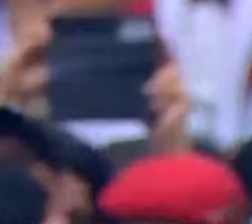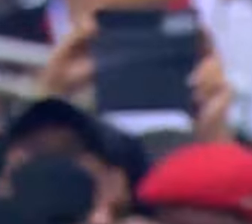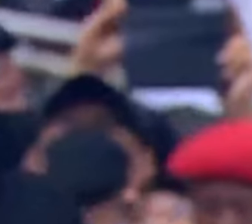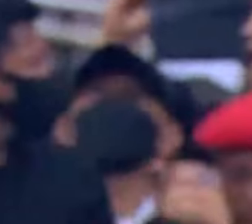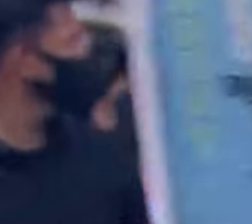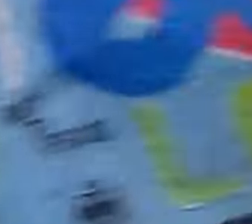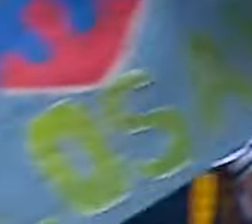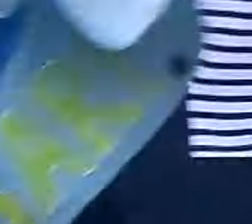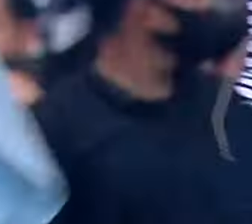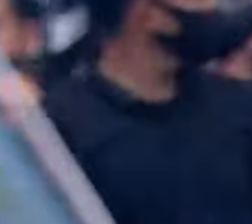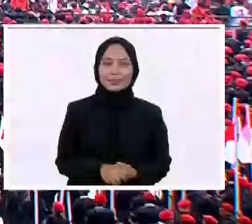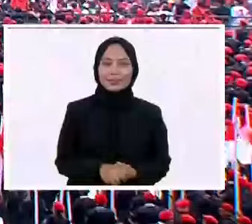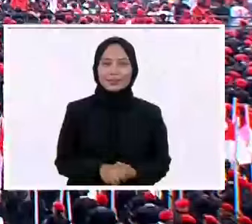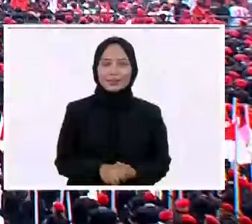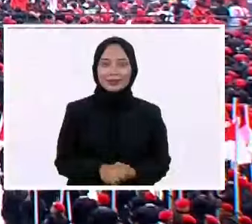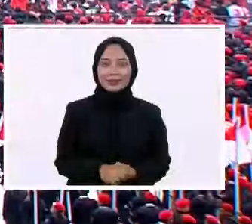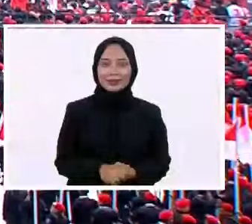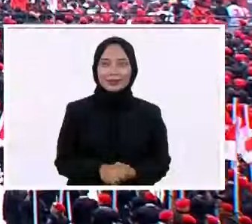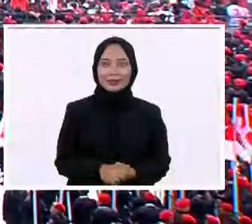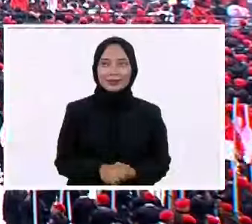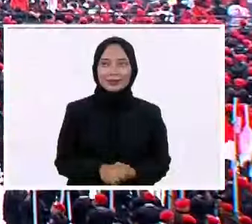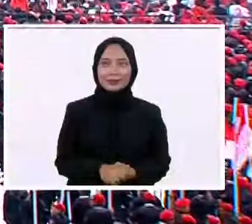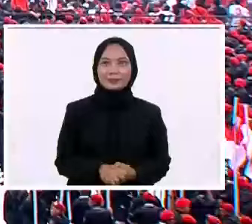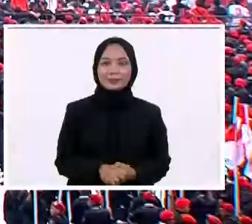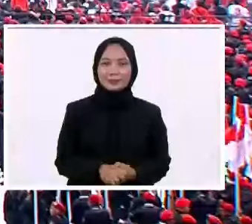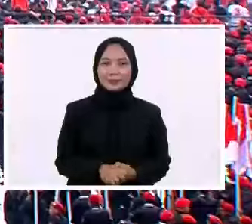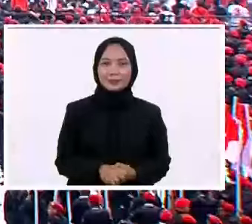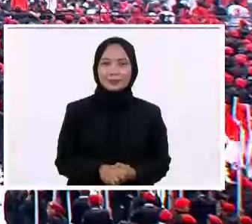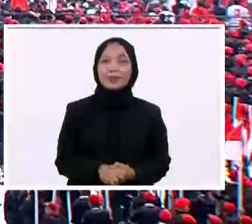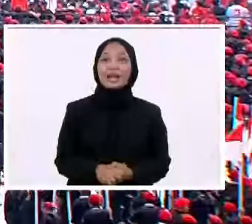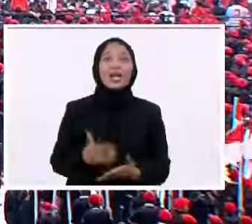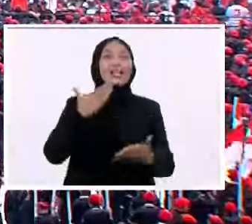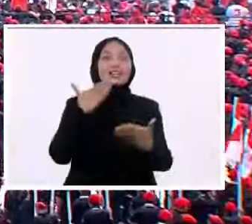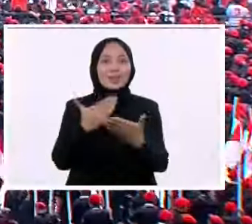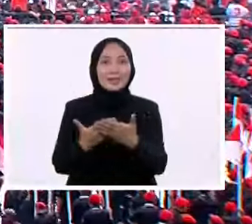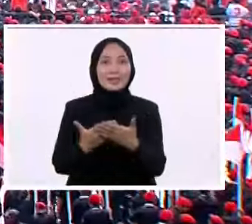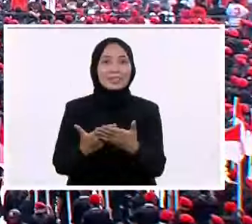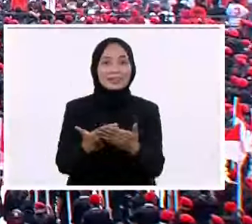bermartabat. Dari Jakarta, Tim Liputan melaporkan.